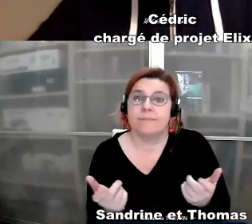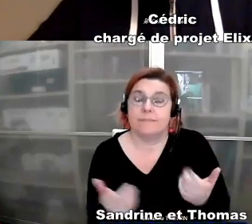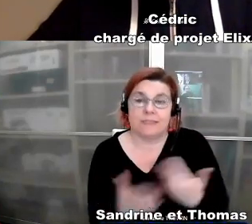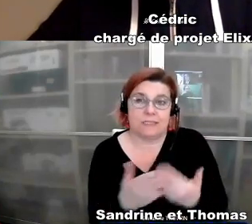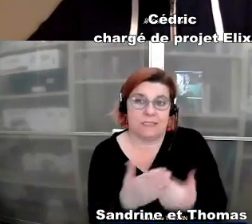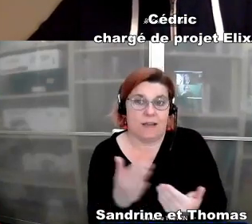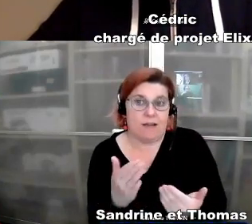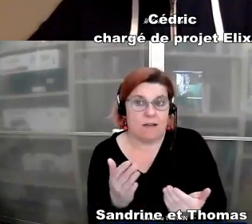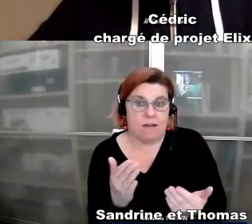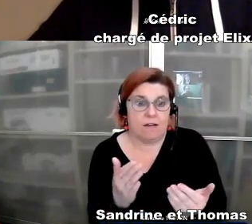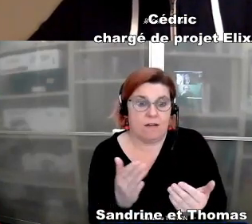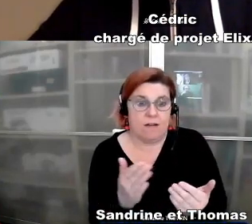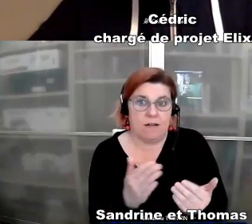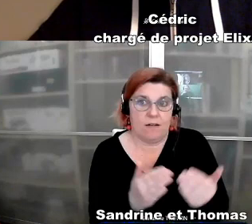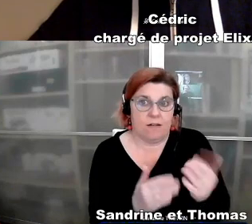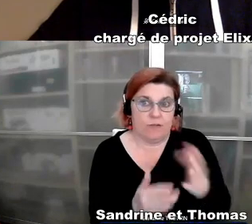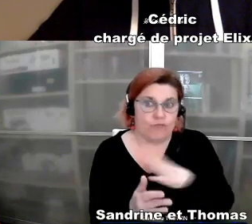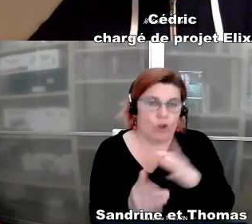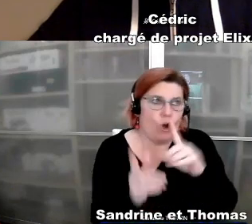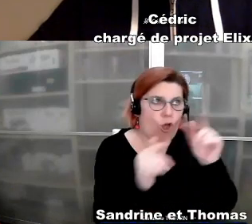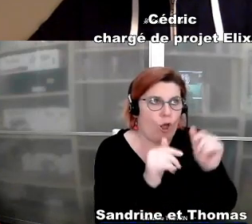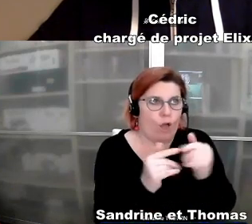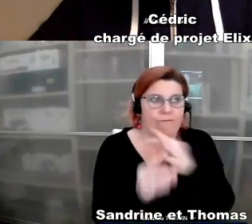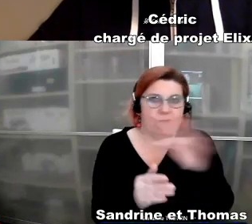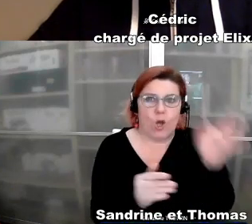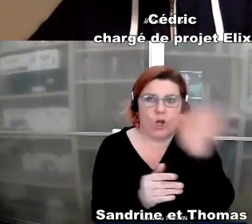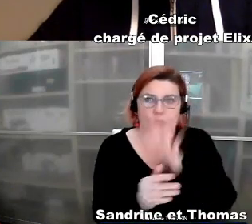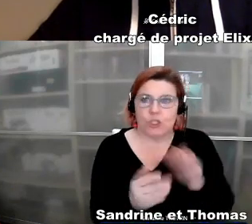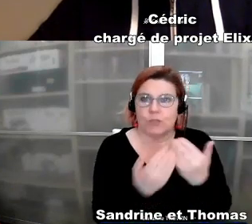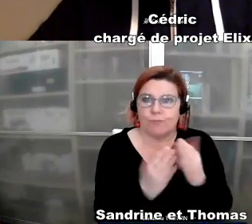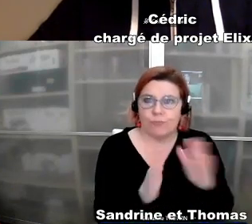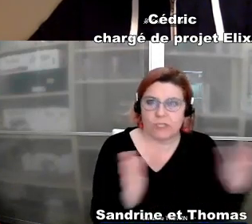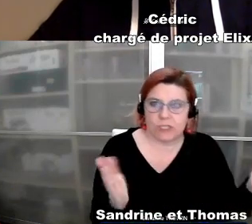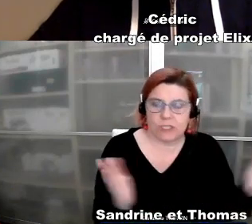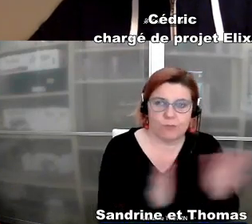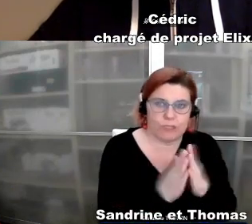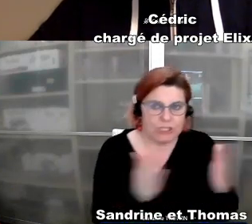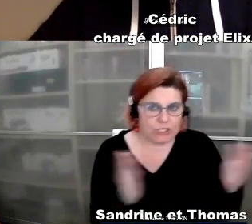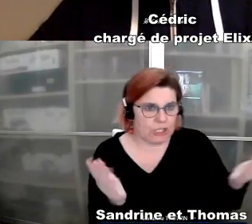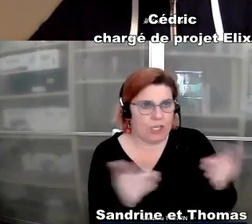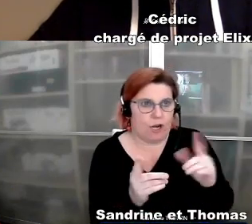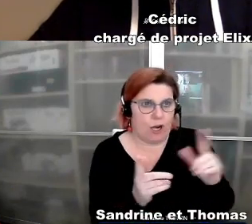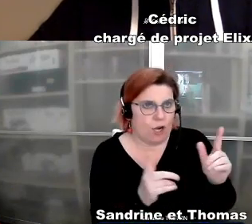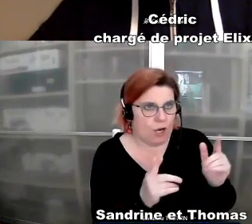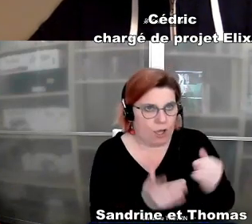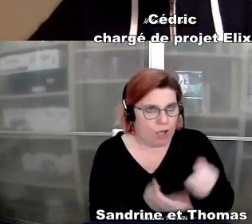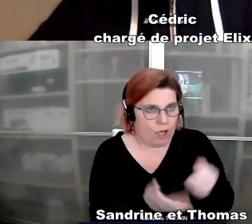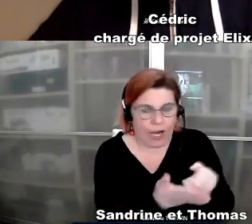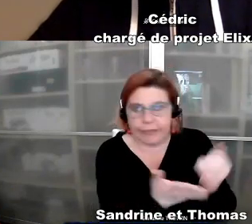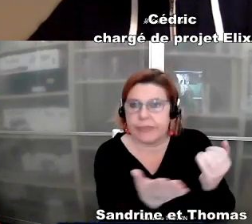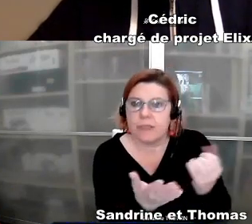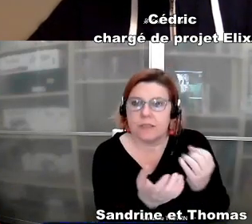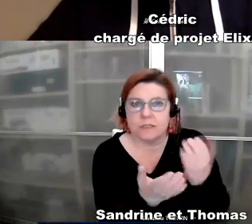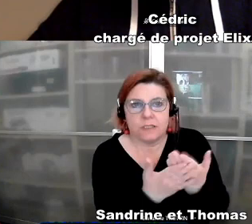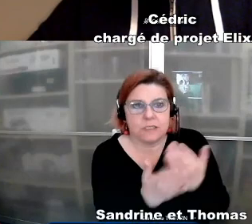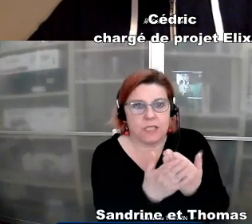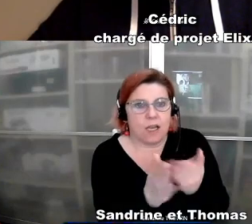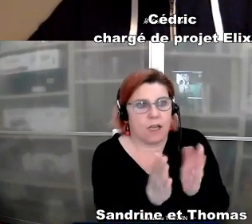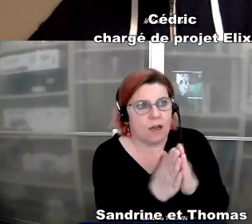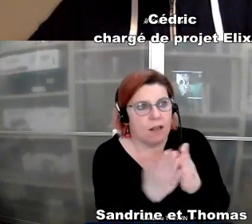déjà des médiathèques en France qu'on a aidé à proposer des